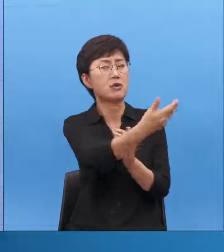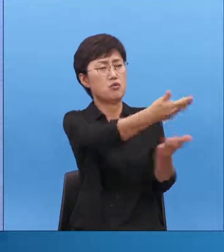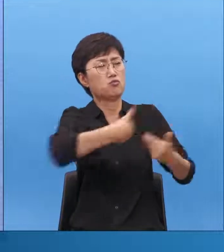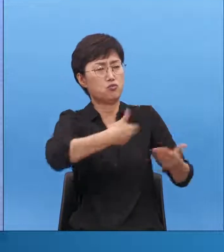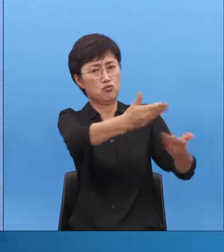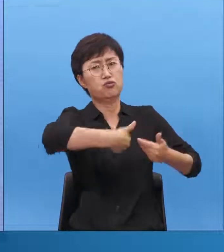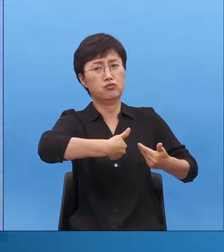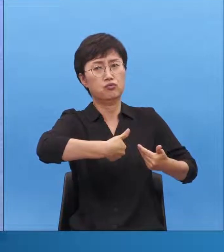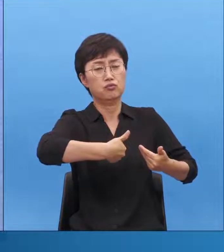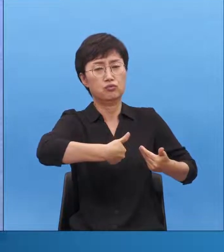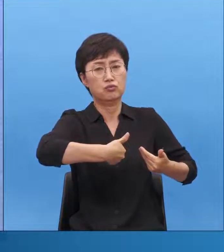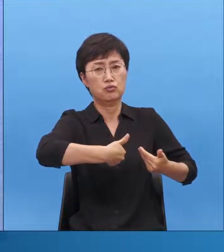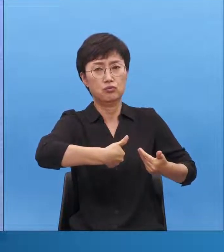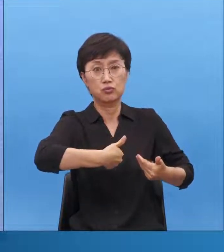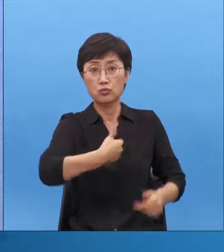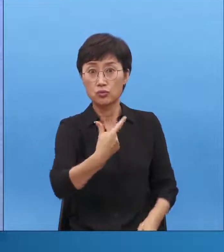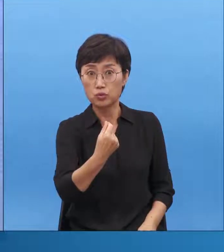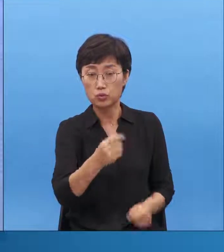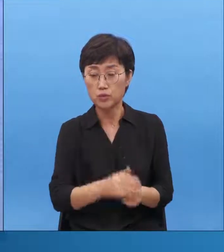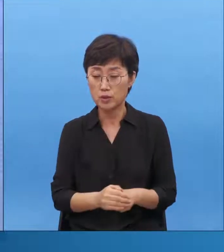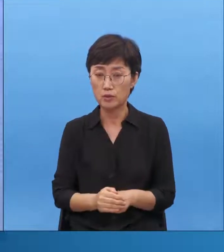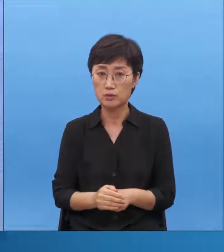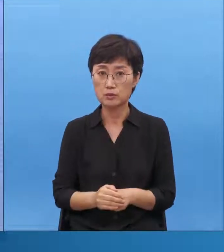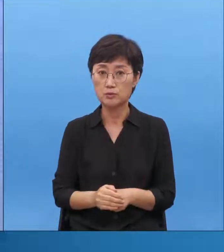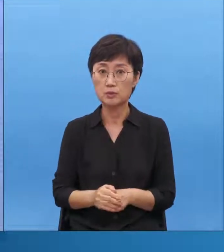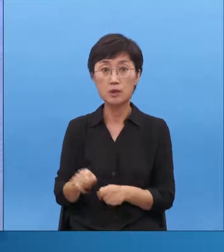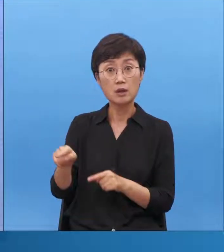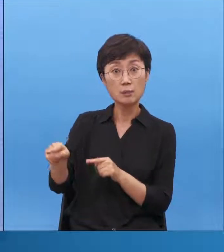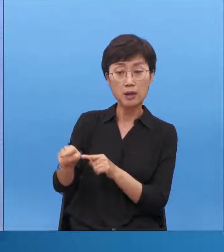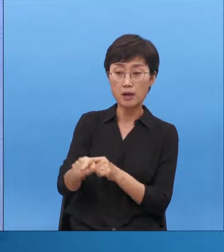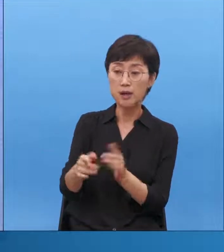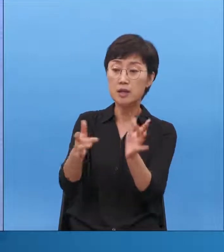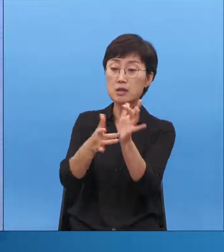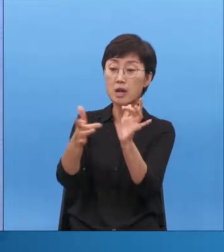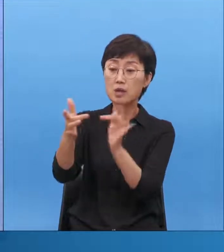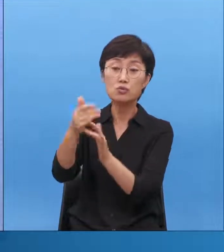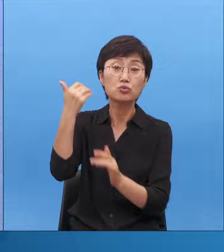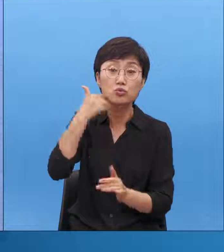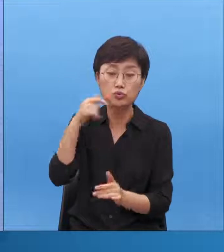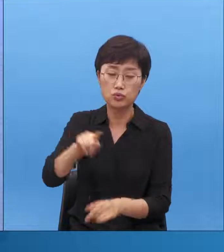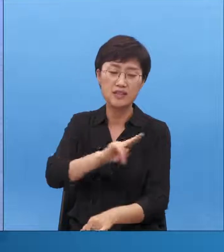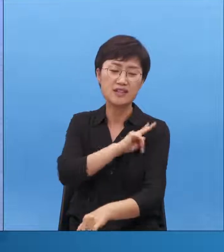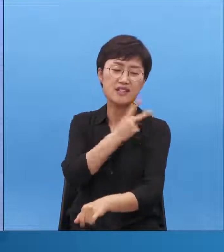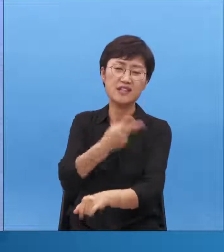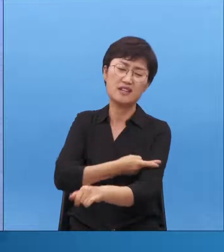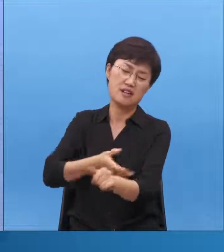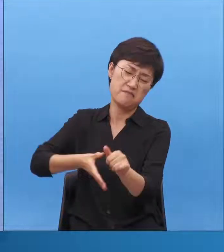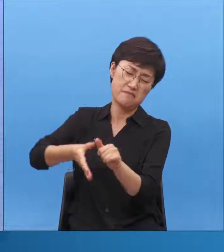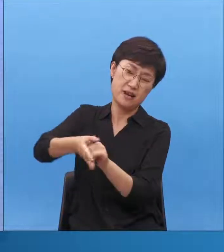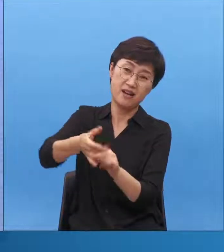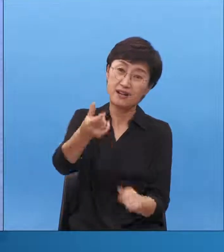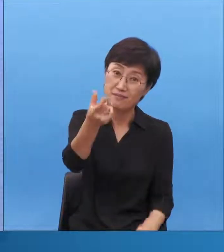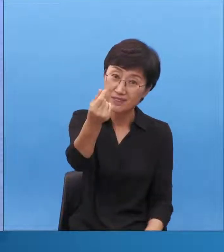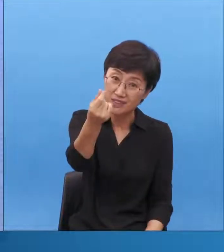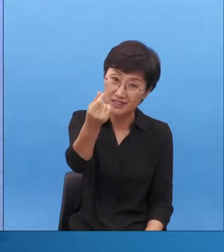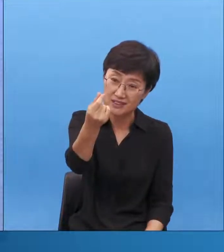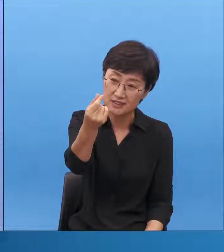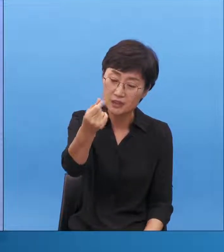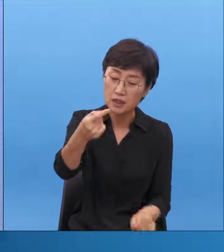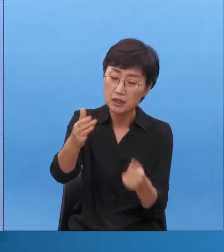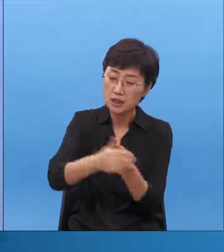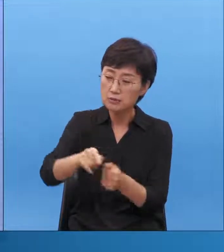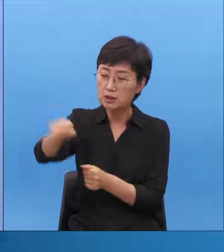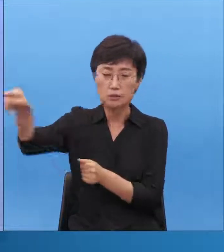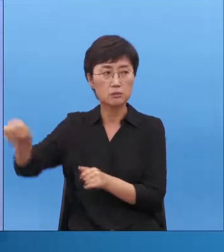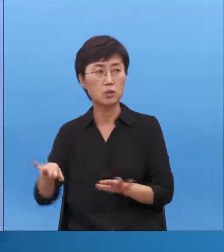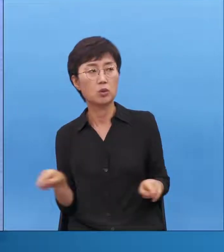day was Sabbath, there's nothing that he can do. 그리고 이단 누명을 쓰고 죄인으로 취급하고 죽었기 때문에 나타나는 사람이 없어요. And because people were called